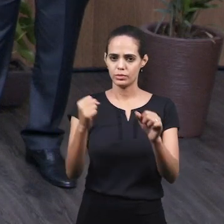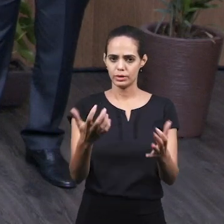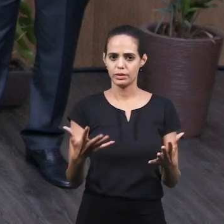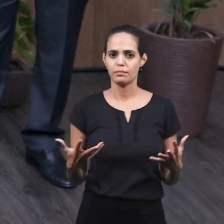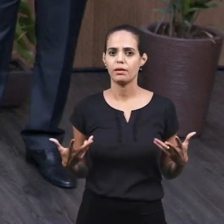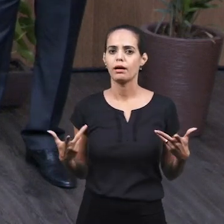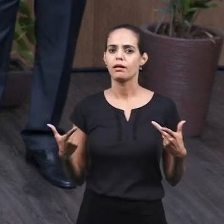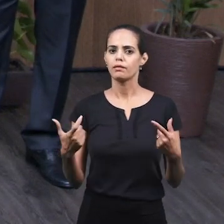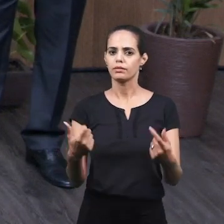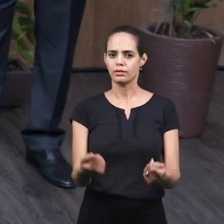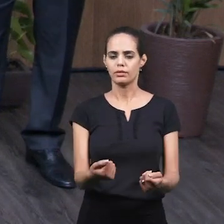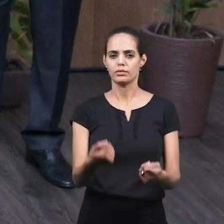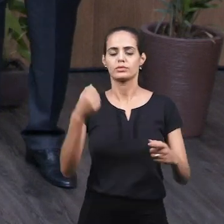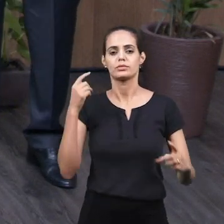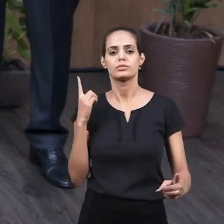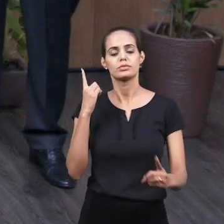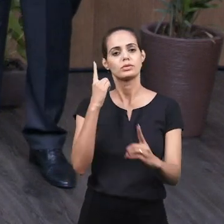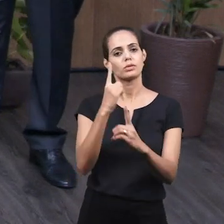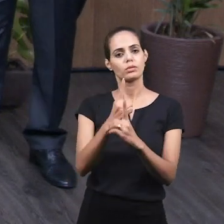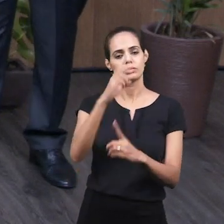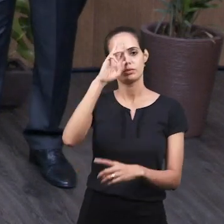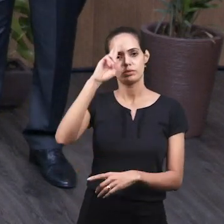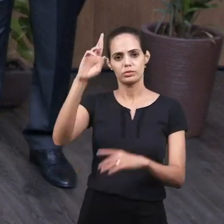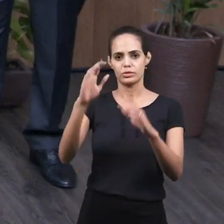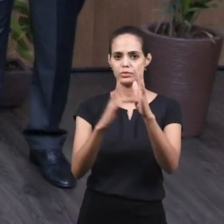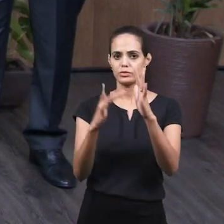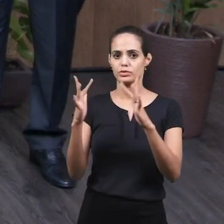les aspects prophétiques